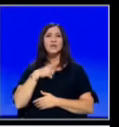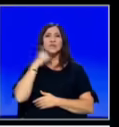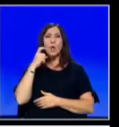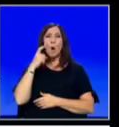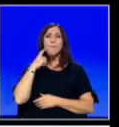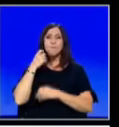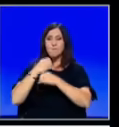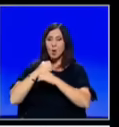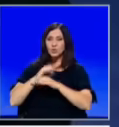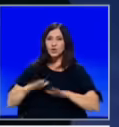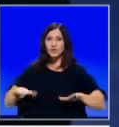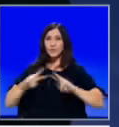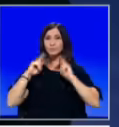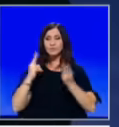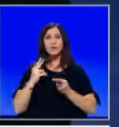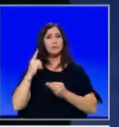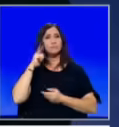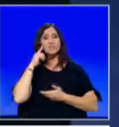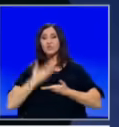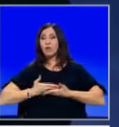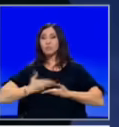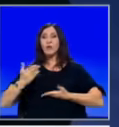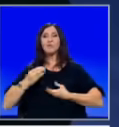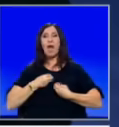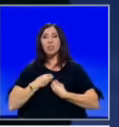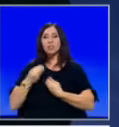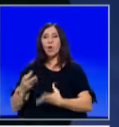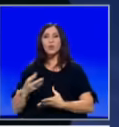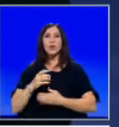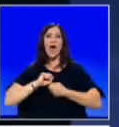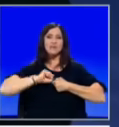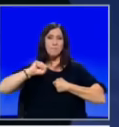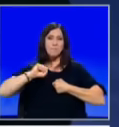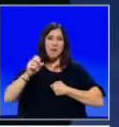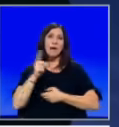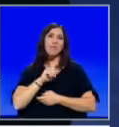по света, смята за свой дълг да бъде донор на сперма. Не яде месо, не пие